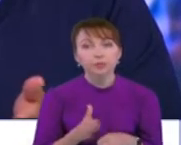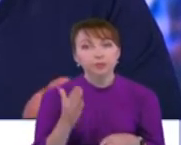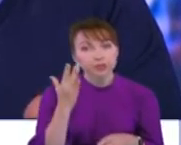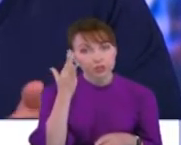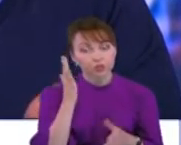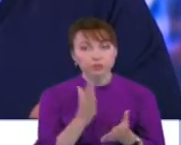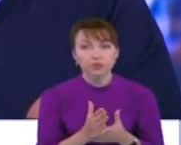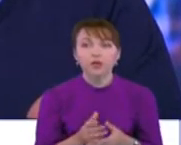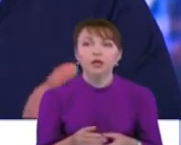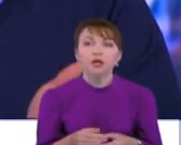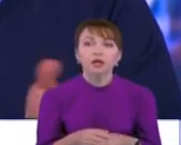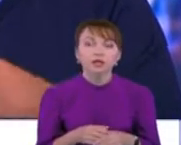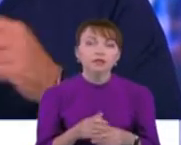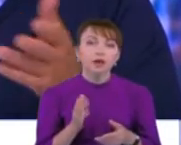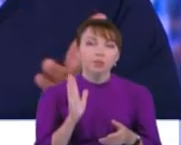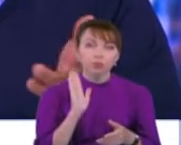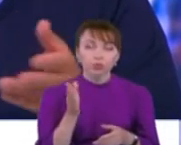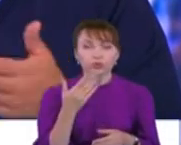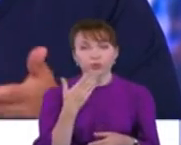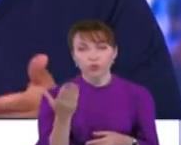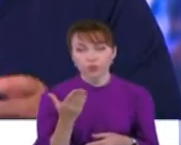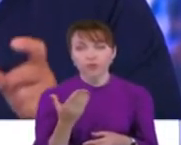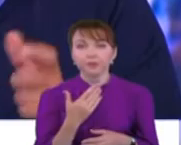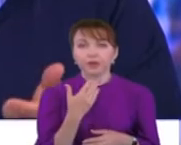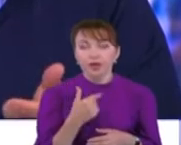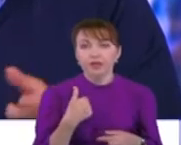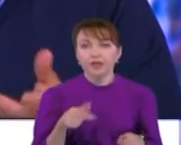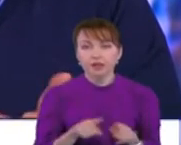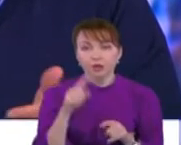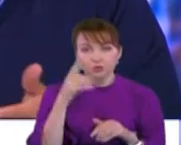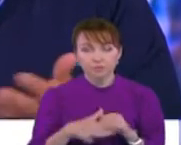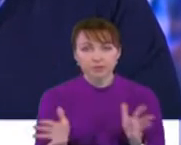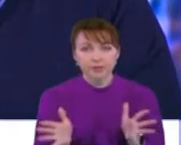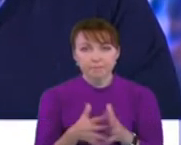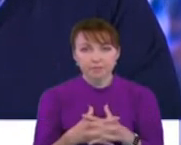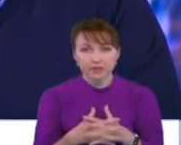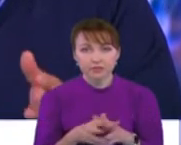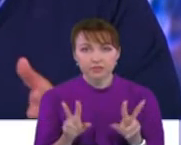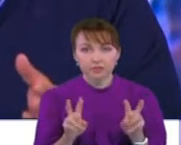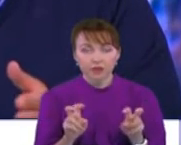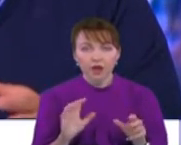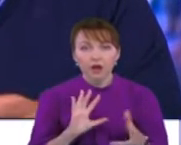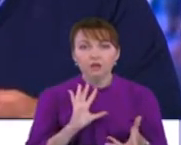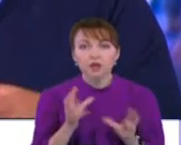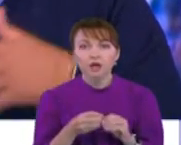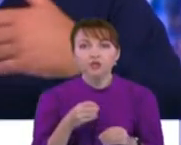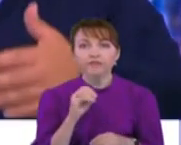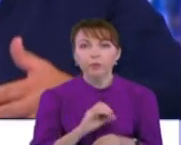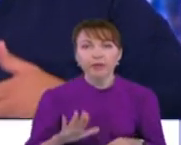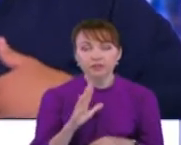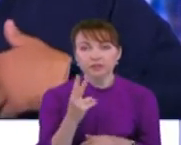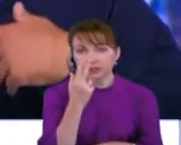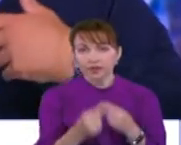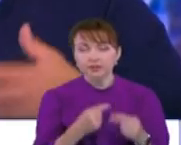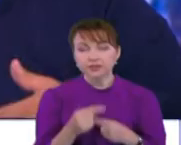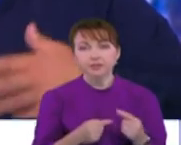спеціальна промова. Безумовно. Ну, питання ж не в промові. Я так розумію, наскільки це такий мікс відбувається. От загальноєвропейської традиції, от демонстрації,